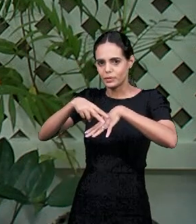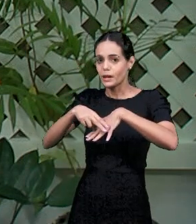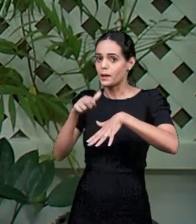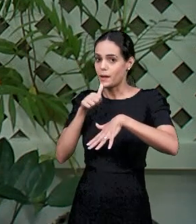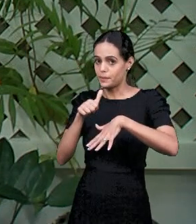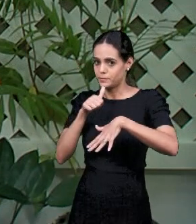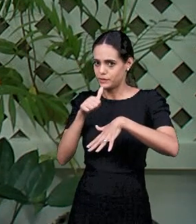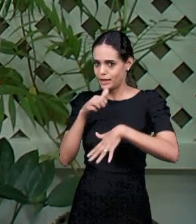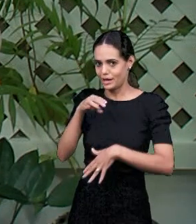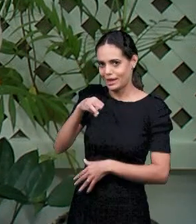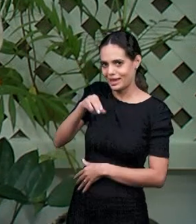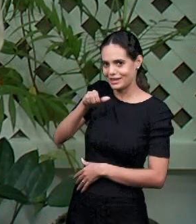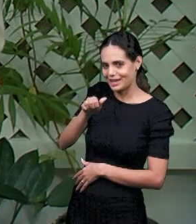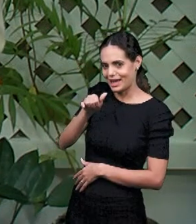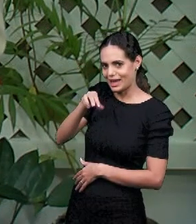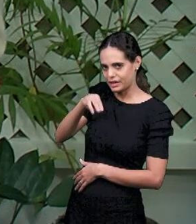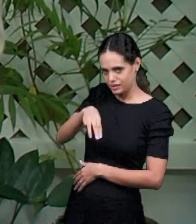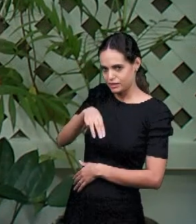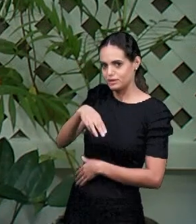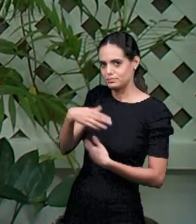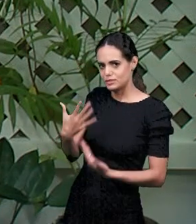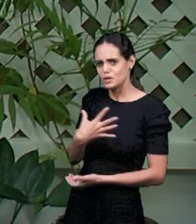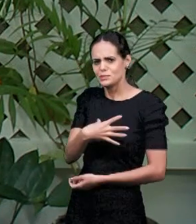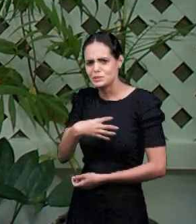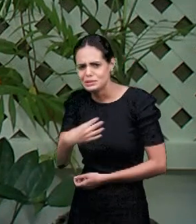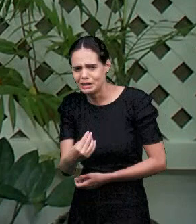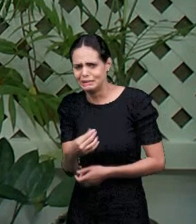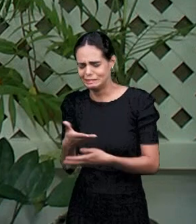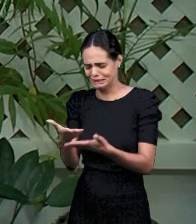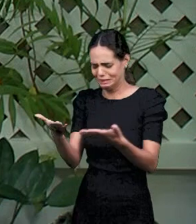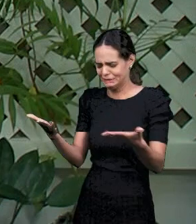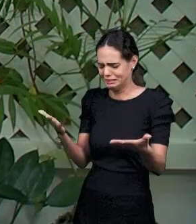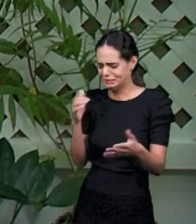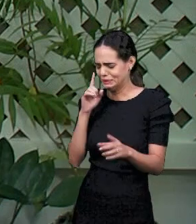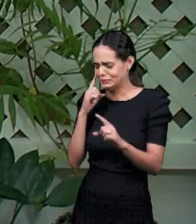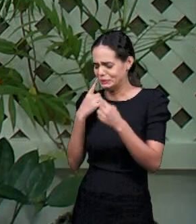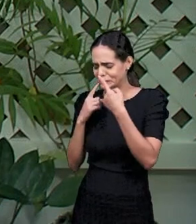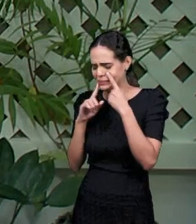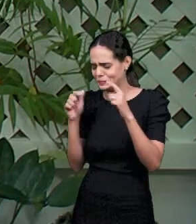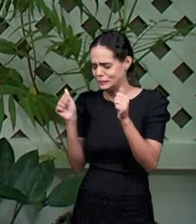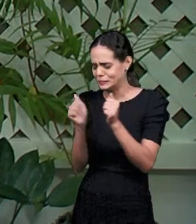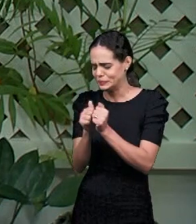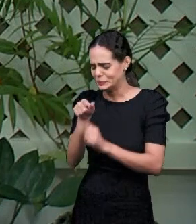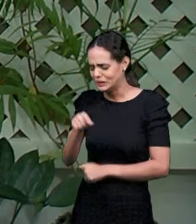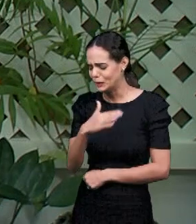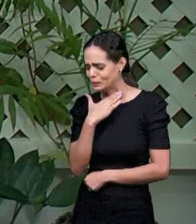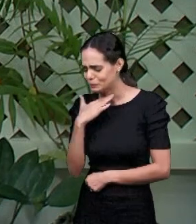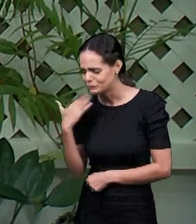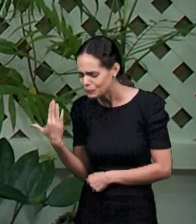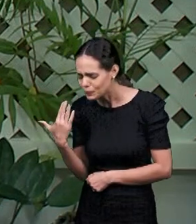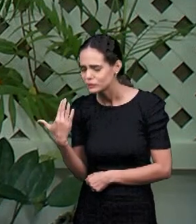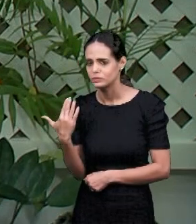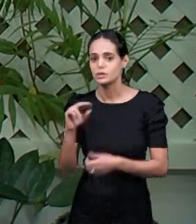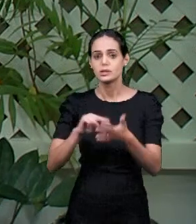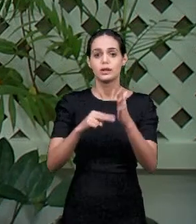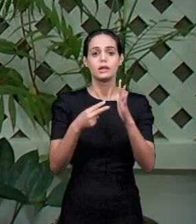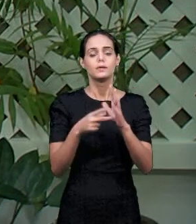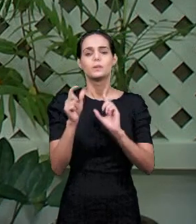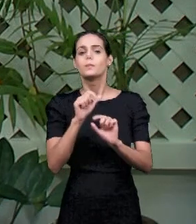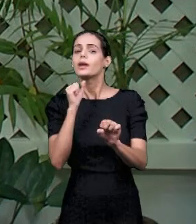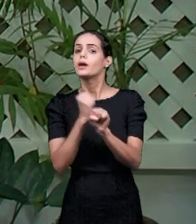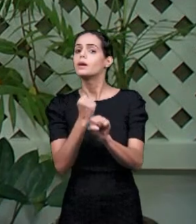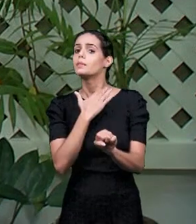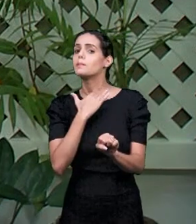donc la veuve de Naïm, c'est ce qu'on parle ici. Elle avait ses enfants qui pleurent, c'est